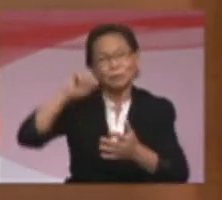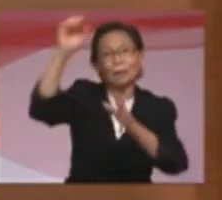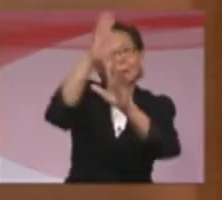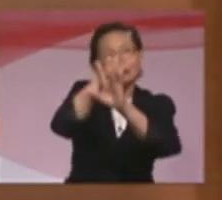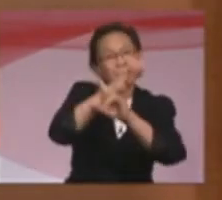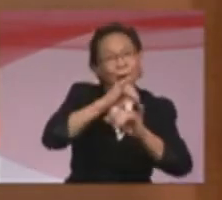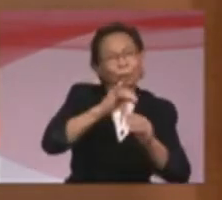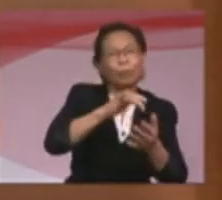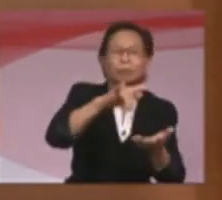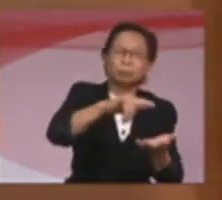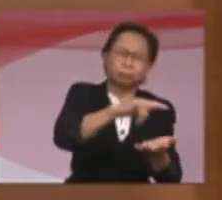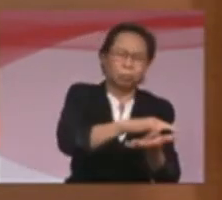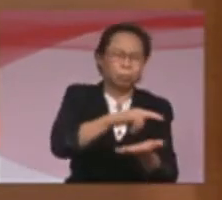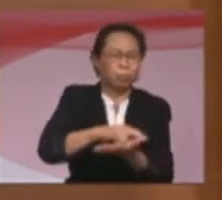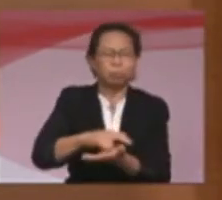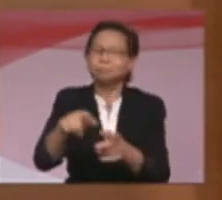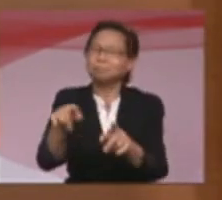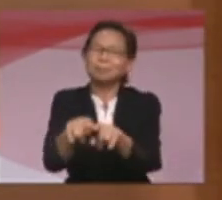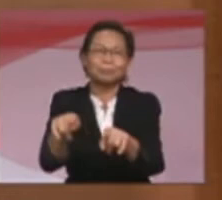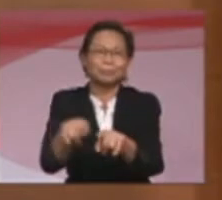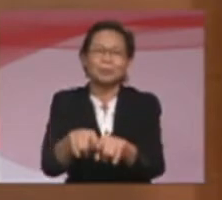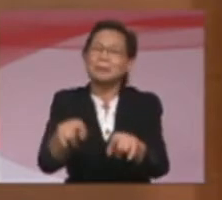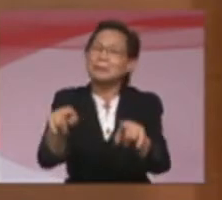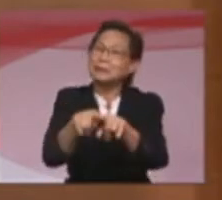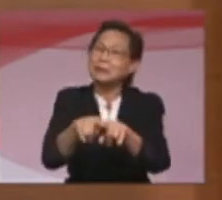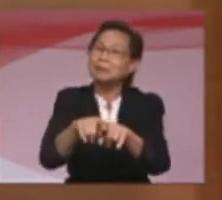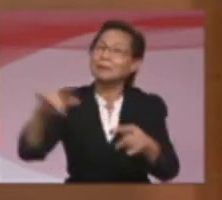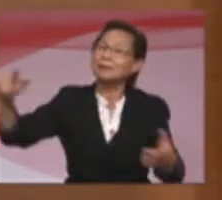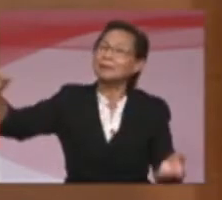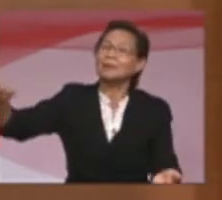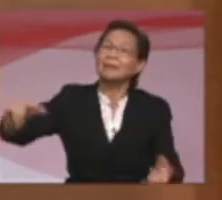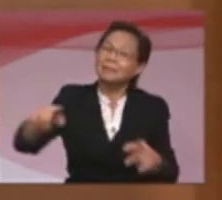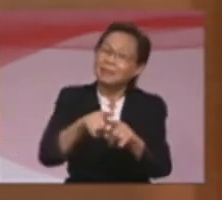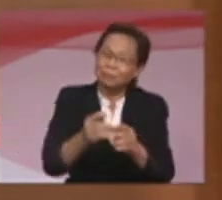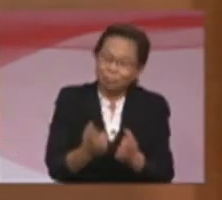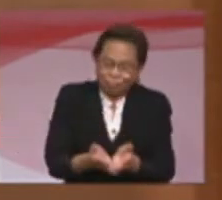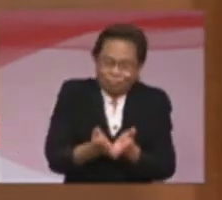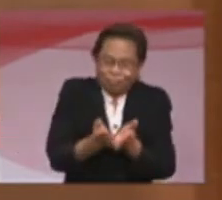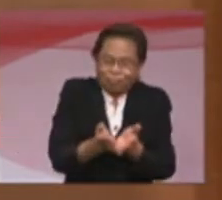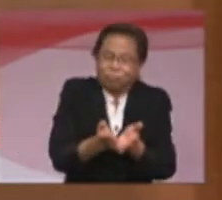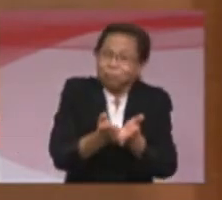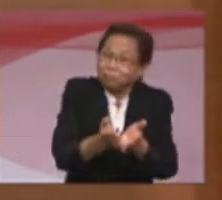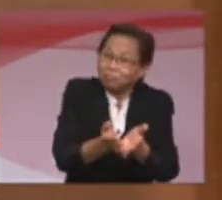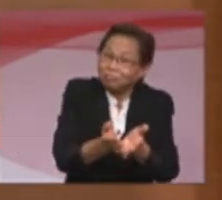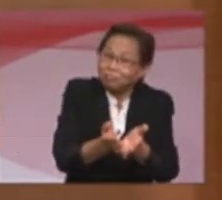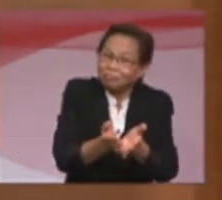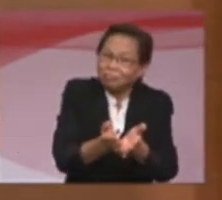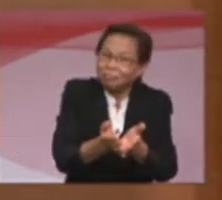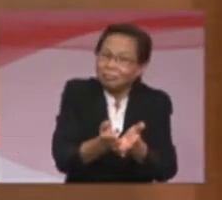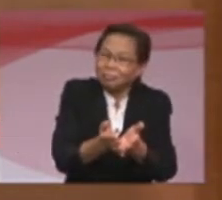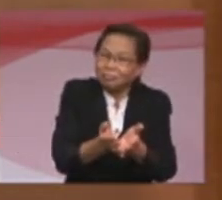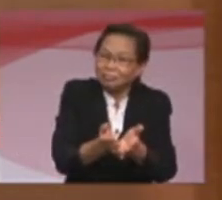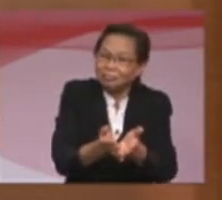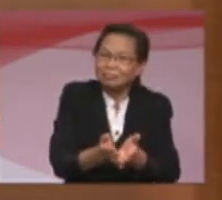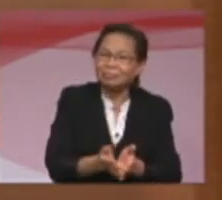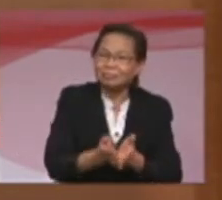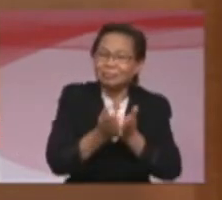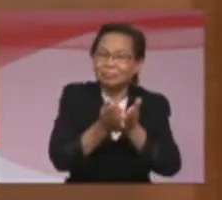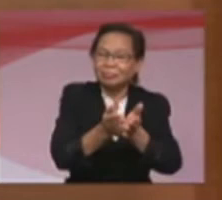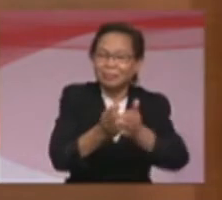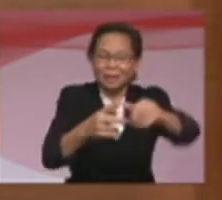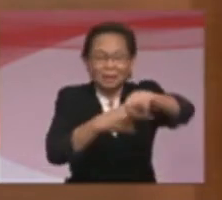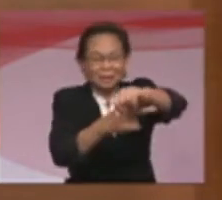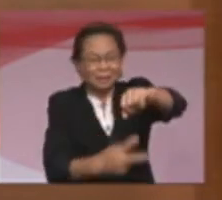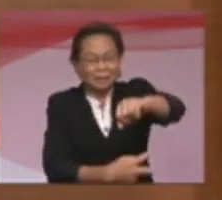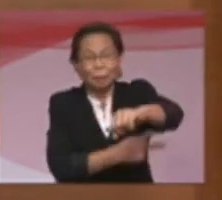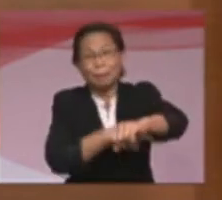Sarawak dan sebagainya. Begitu juga yang datang melalui jalan darat seperti melepasi tambak